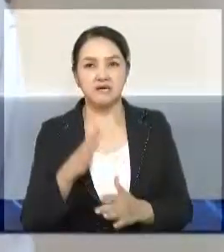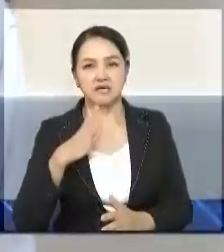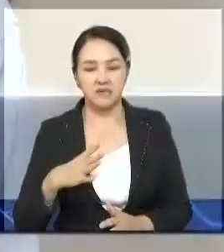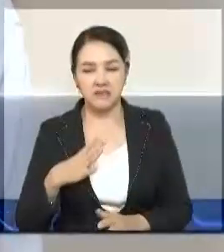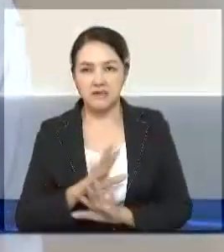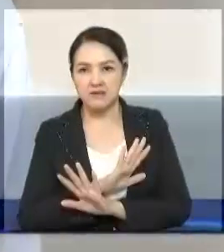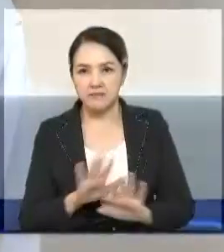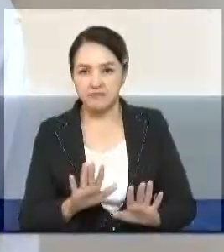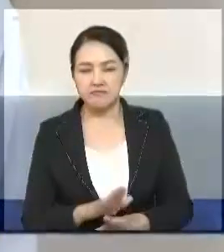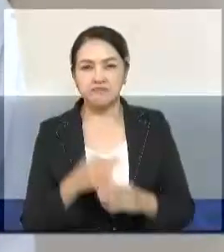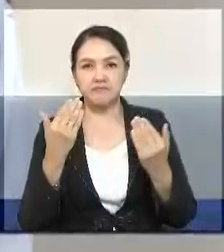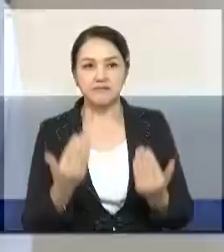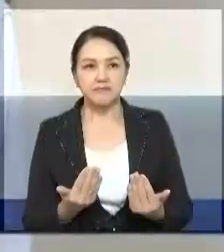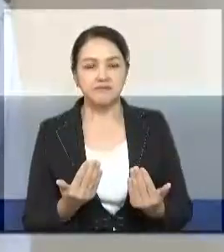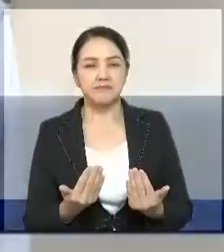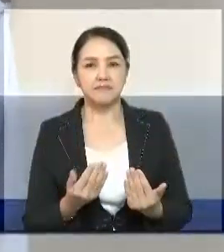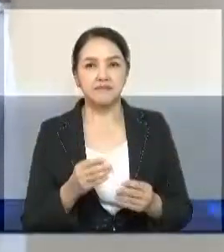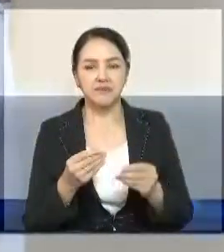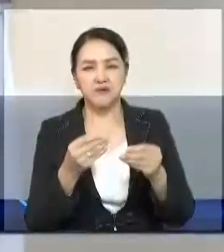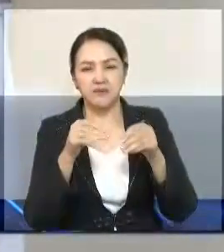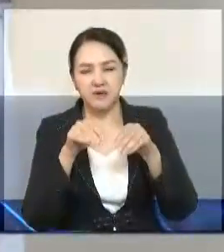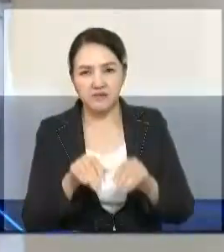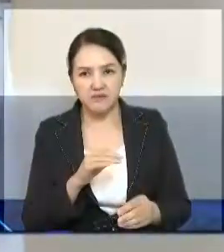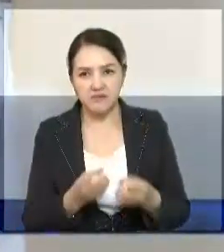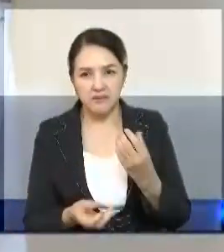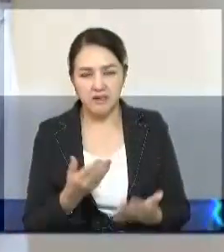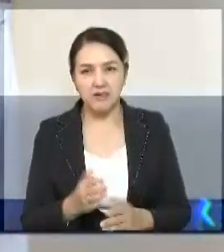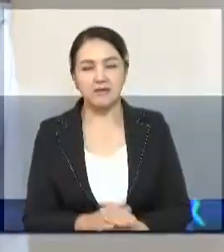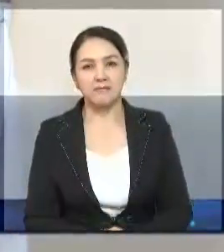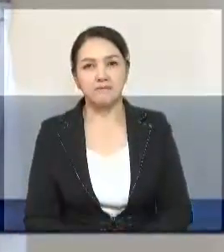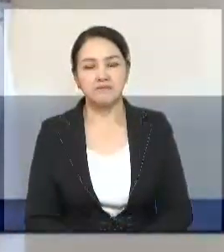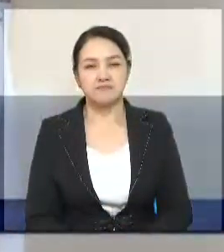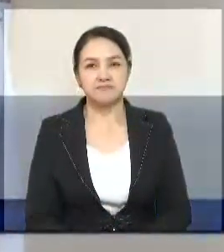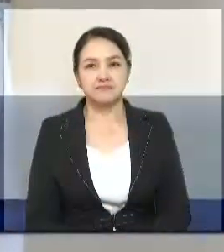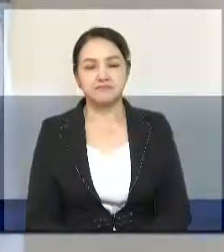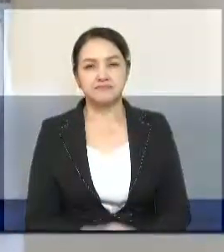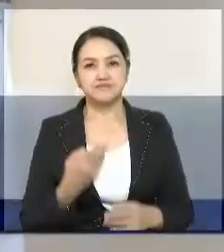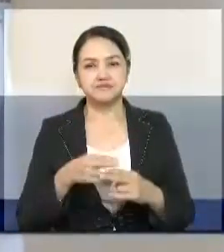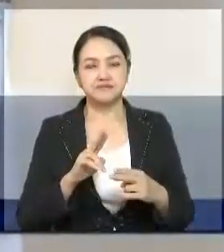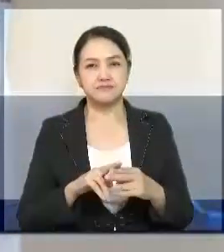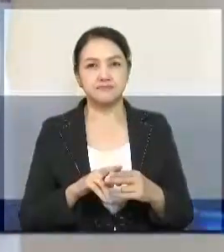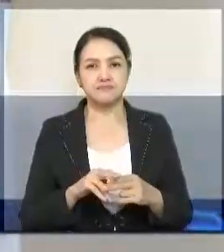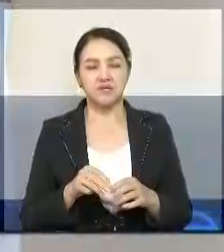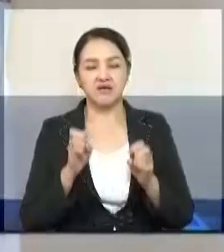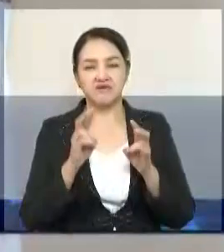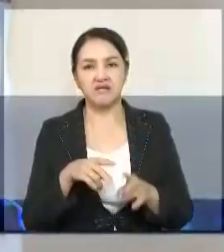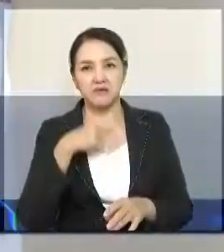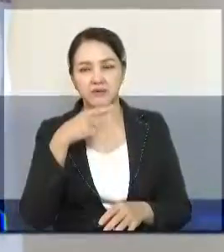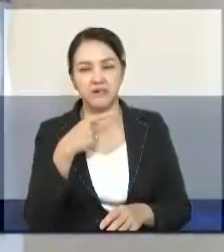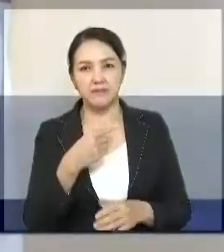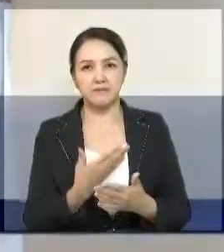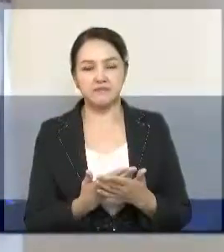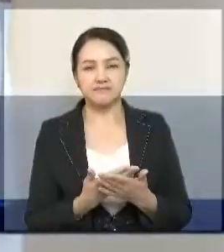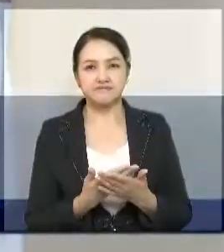алмайды. Қазірдің өзінде қабыршақ болып түсіп жатыр. Енді соны аварийный деп айтып,